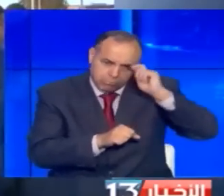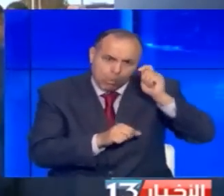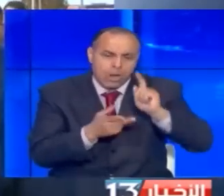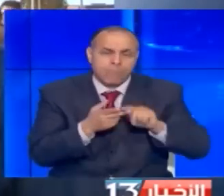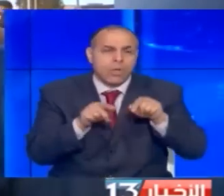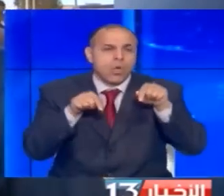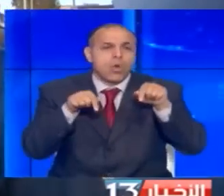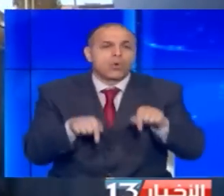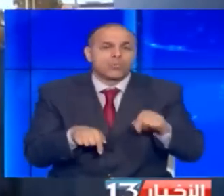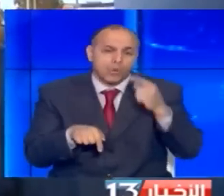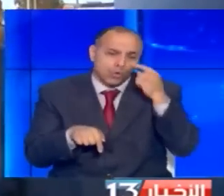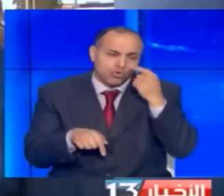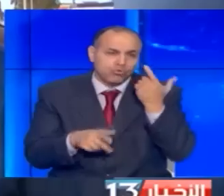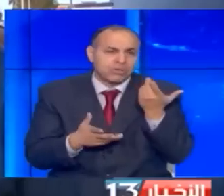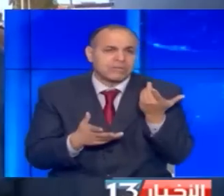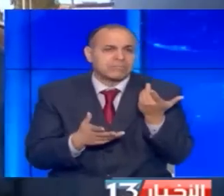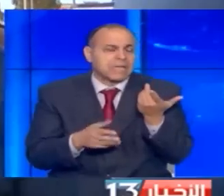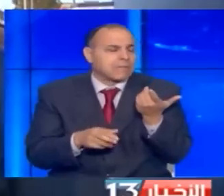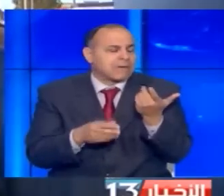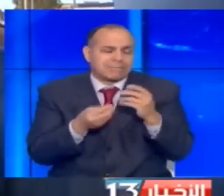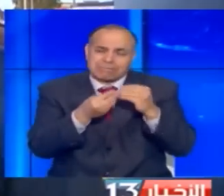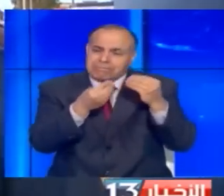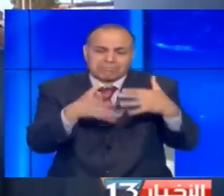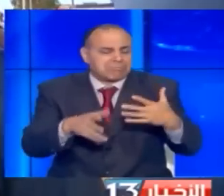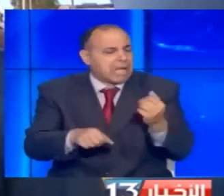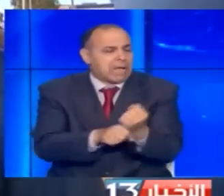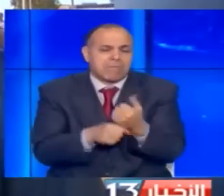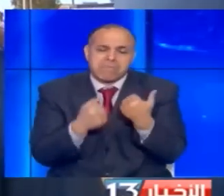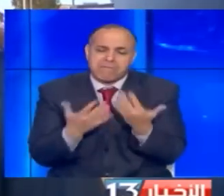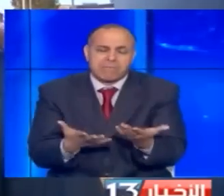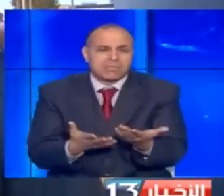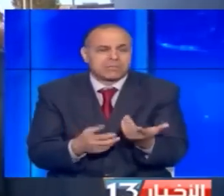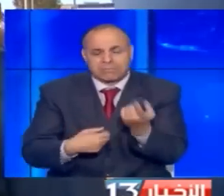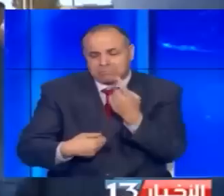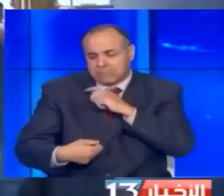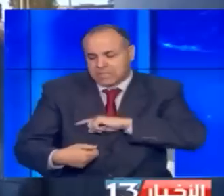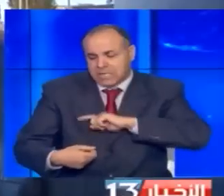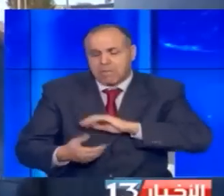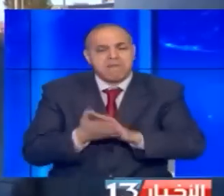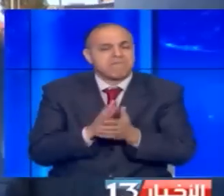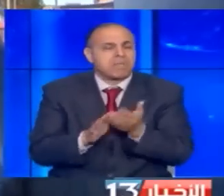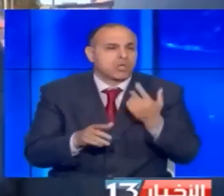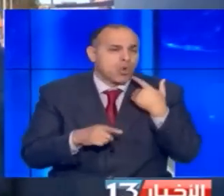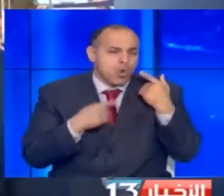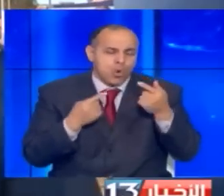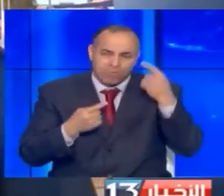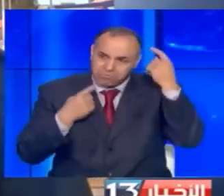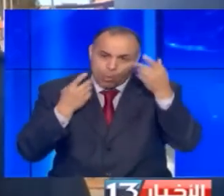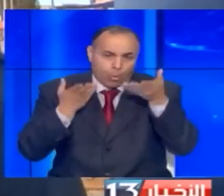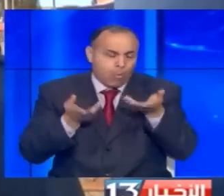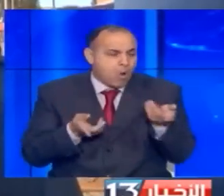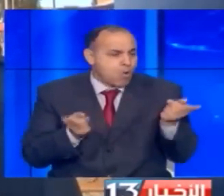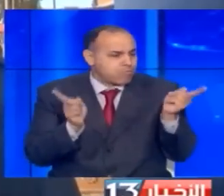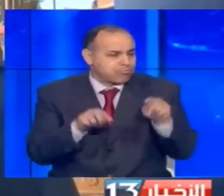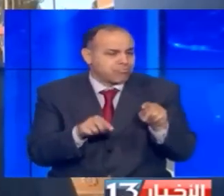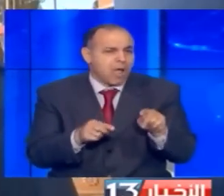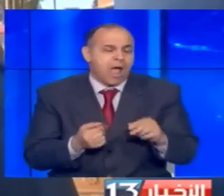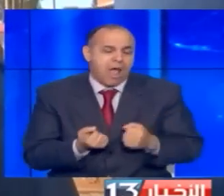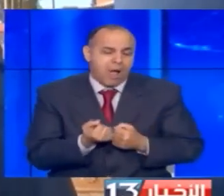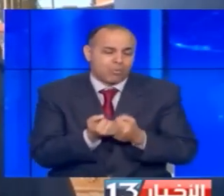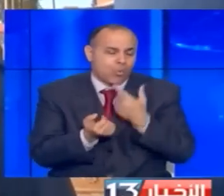اليوم معناها يعانوا في اشكال هشه تشغيل وما ثماش تغطيه اجتماعيه. اليوم في اعتقادي انه يلزمنا ننطلقوا من الحادثه